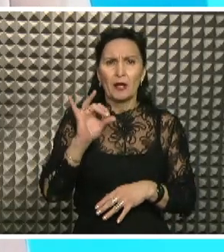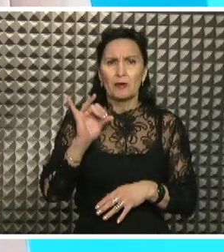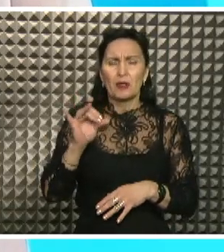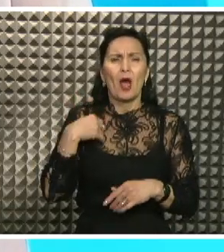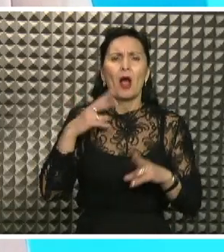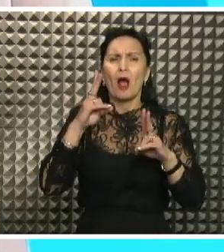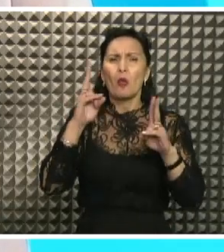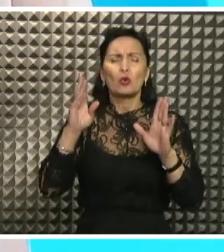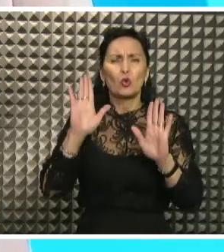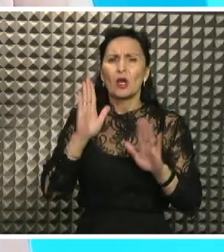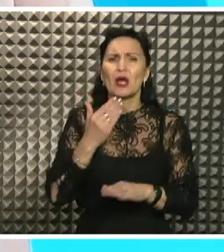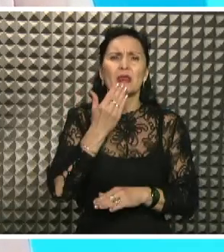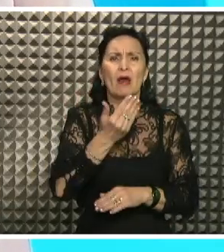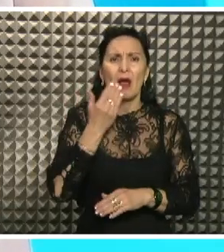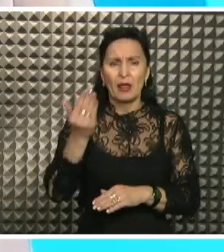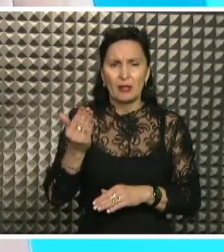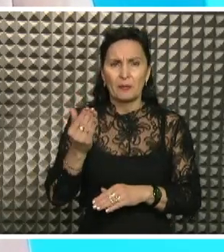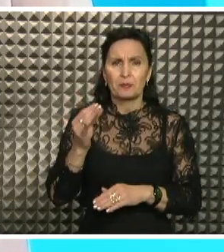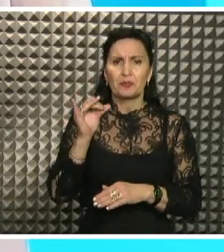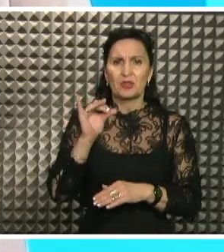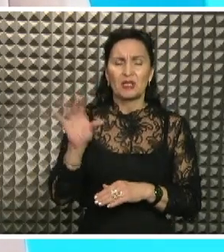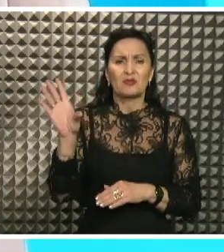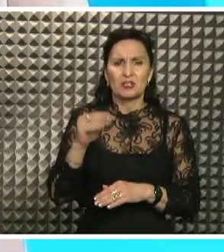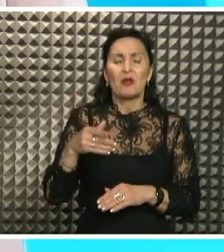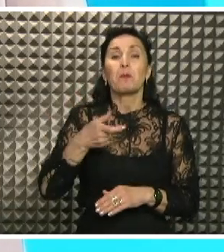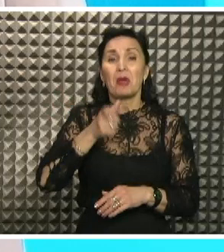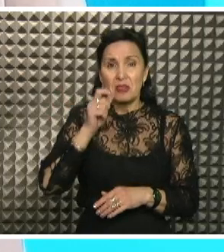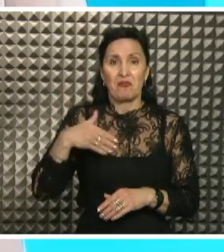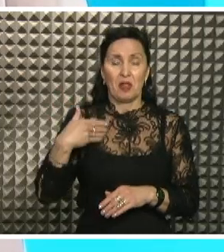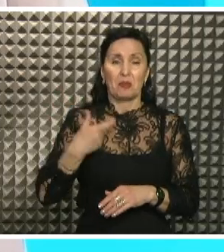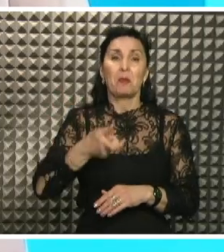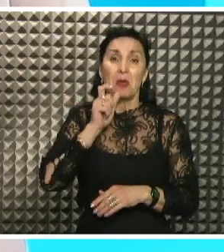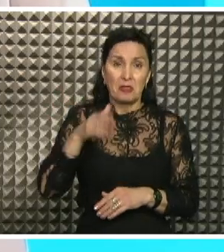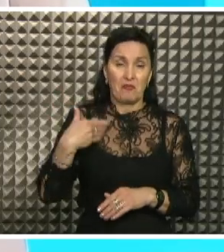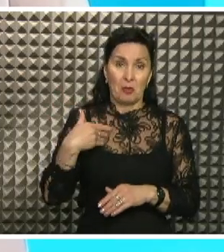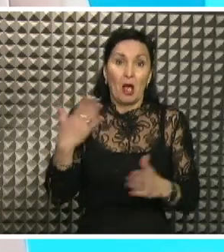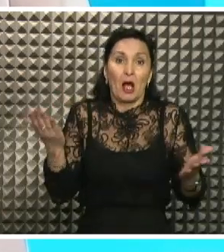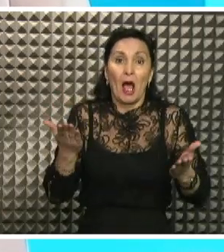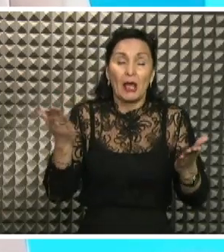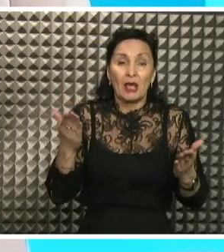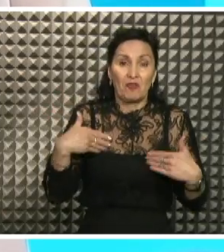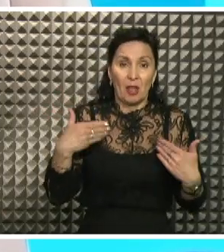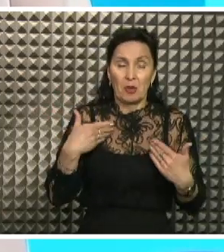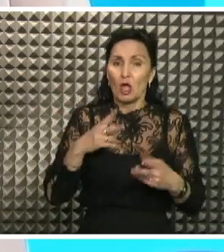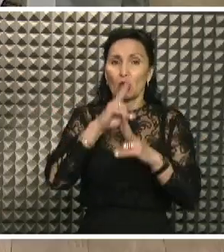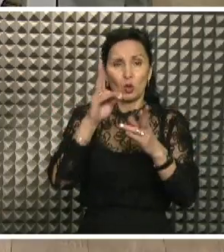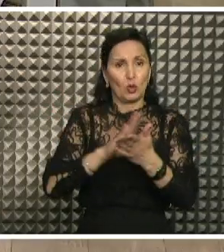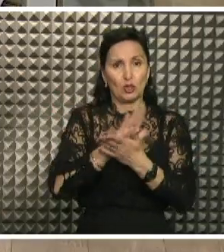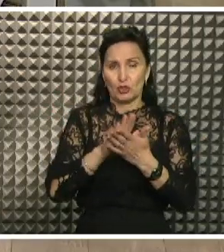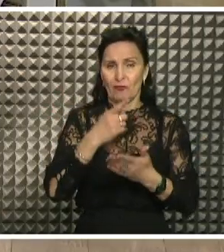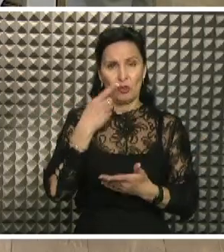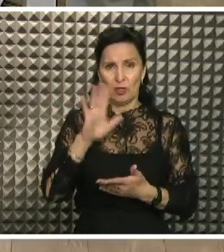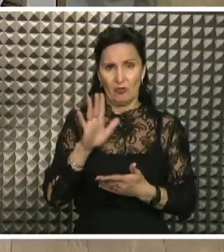кому только не ходила. И вот пейте витамины, какие? Никто ничего не говорит.